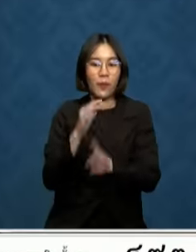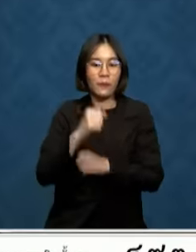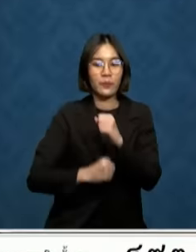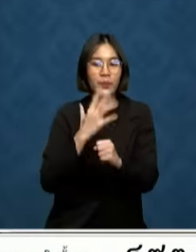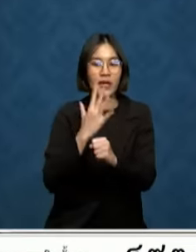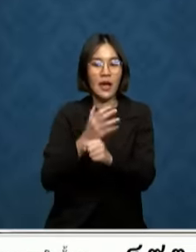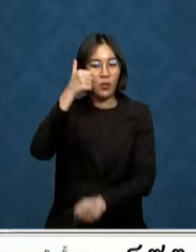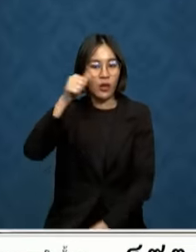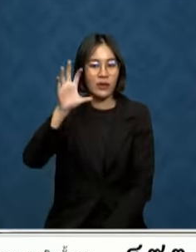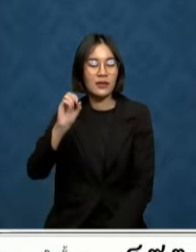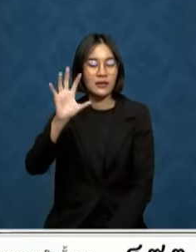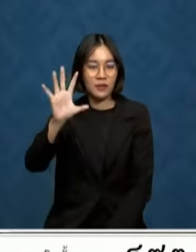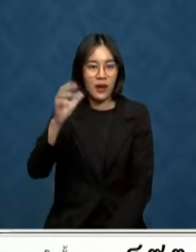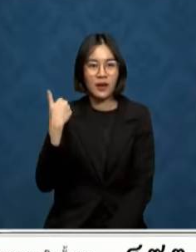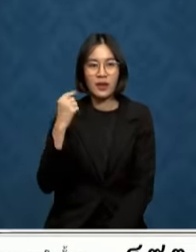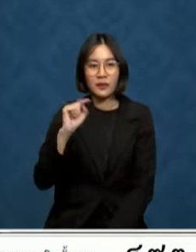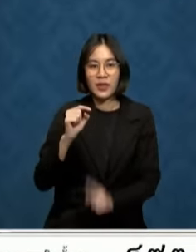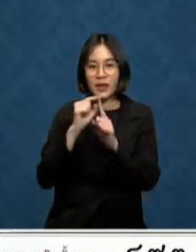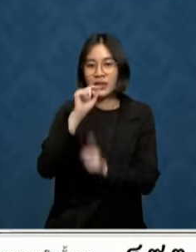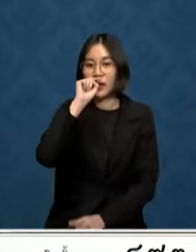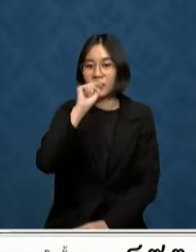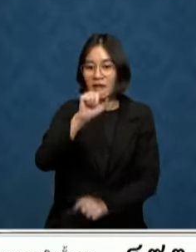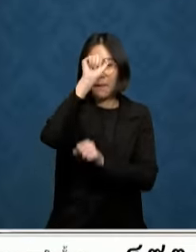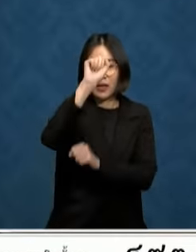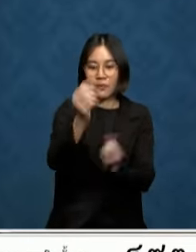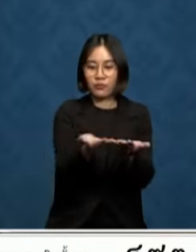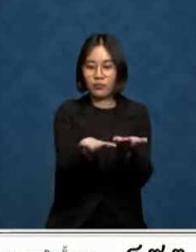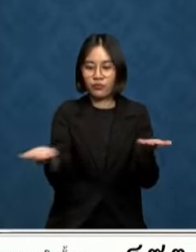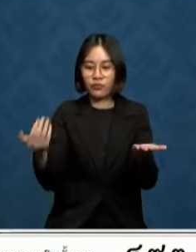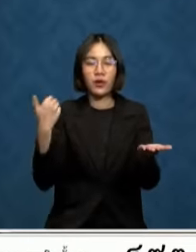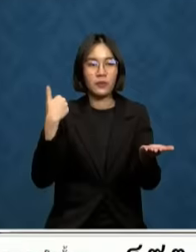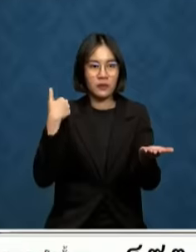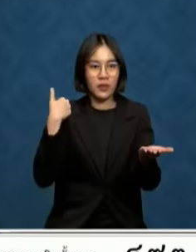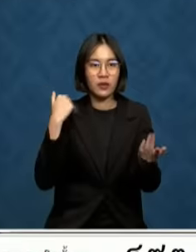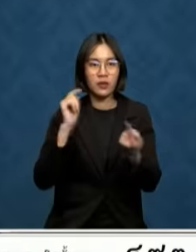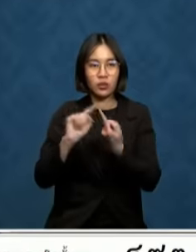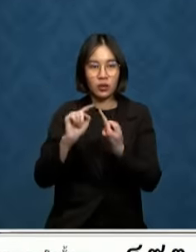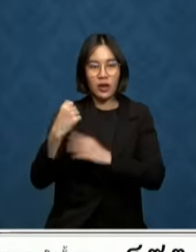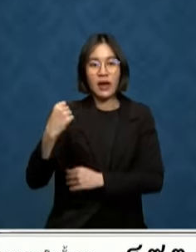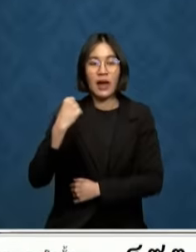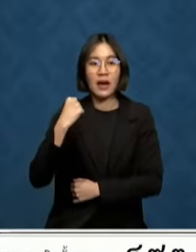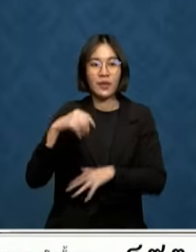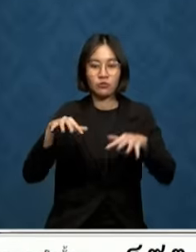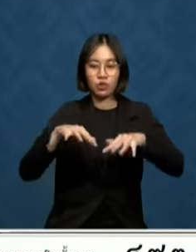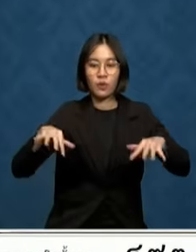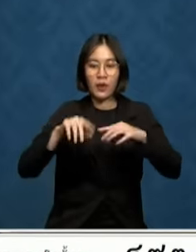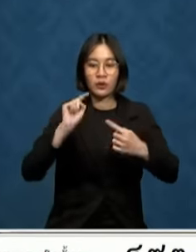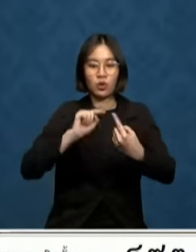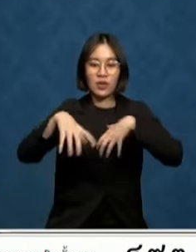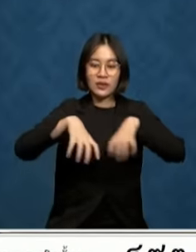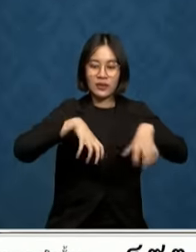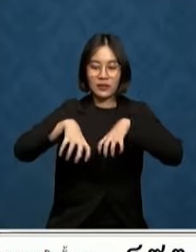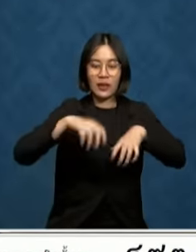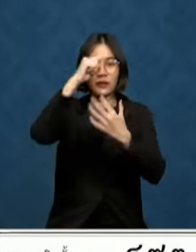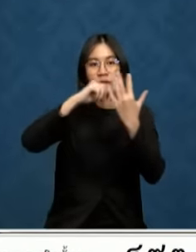55 วน มีการออกคำสั่งและประกาศมากมาย ซึงรวมไปถึงการใช้อำนาจทั่วไปเพื่อบริหารรช